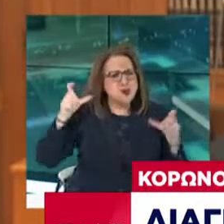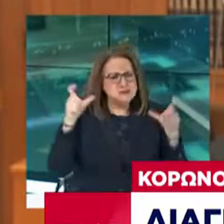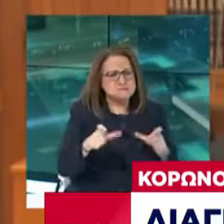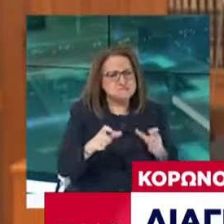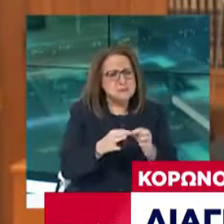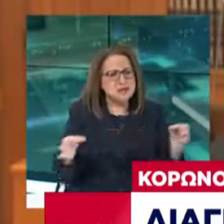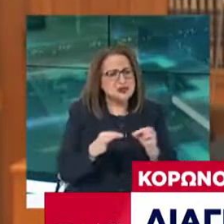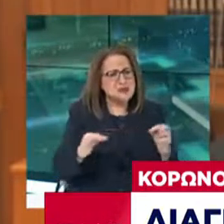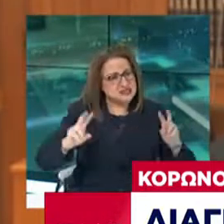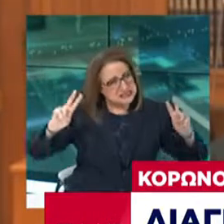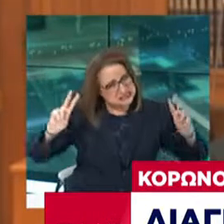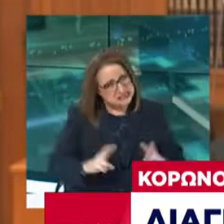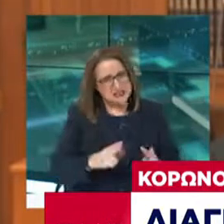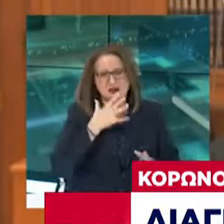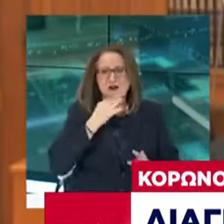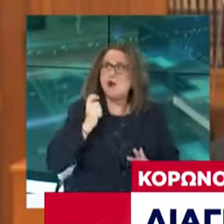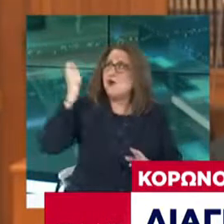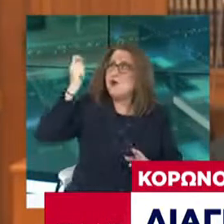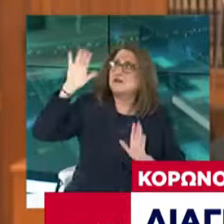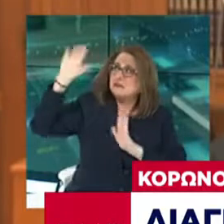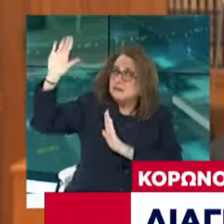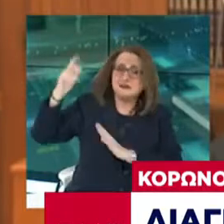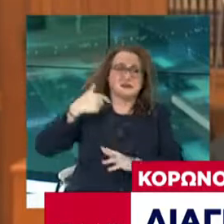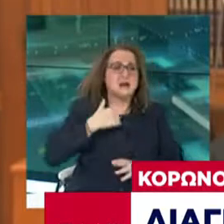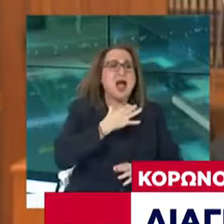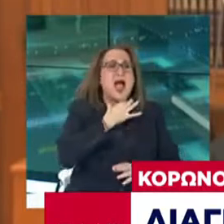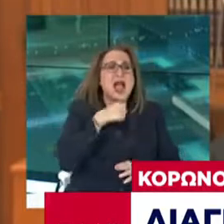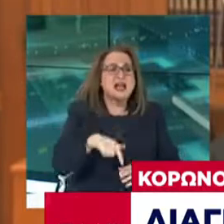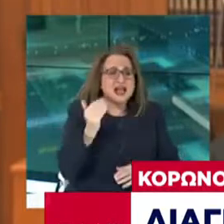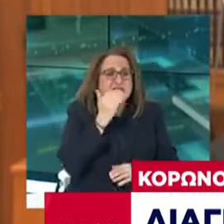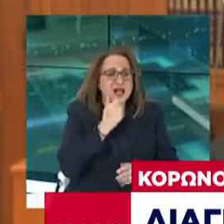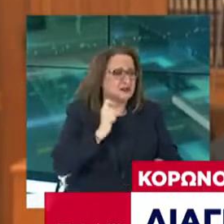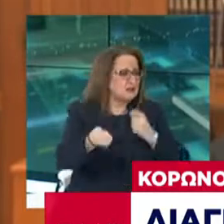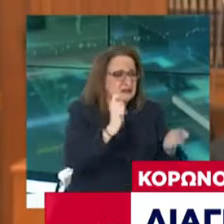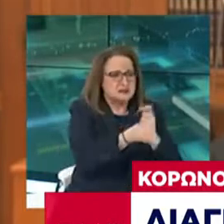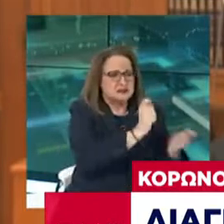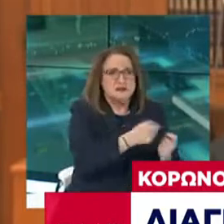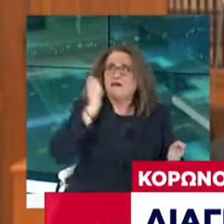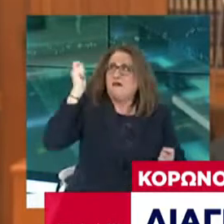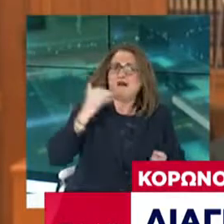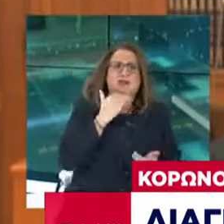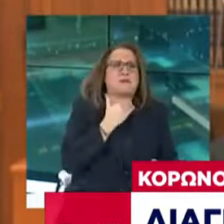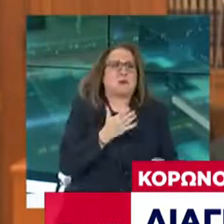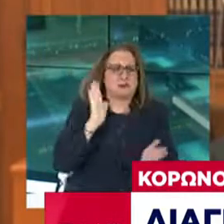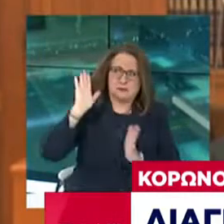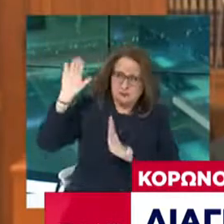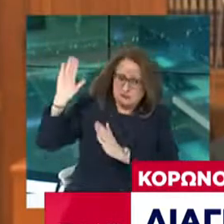δεδομένο ότι αυτό θα γίνει και ότι η Ευρωπαϊκή Ένωση θα κάνει γρήγορα ό,τι χρειάζεται για να στηρίξει τα κράτη-μέλη